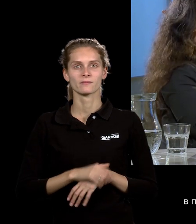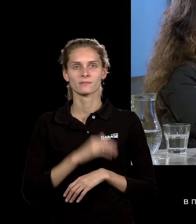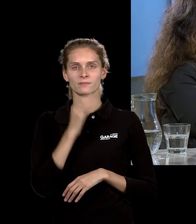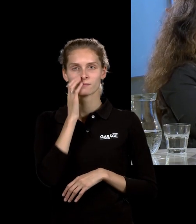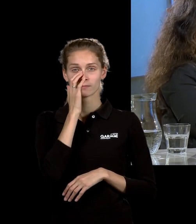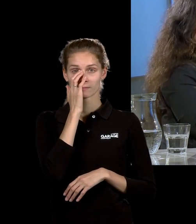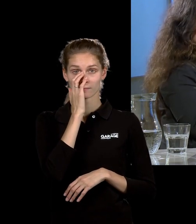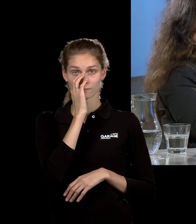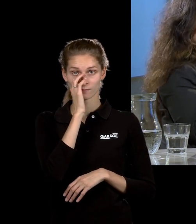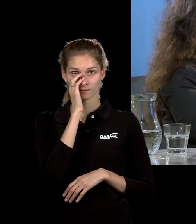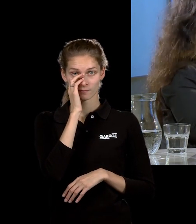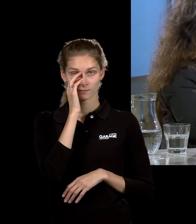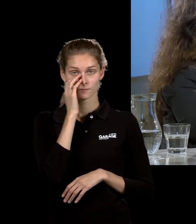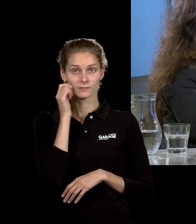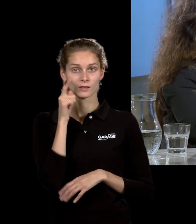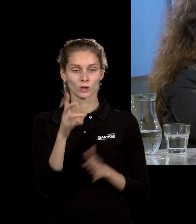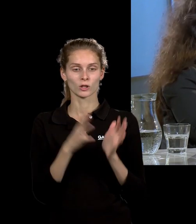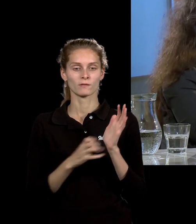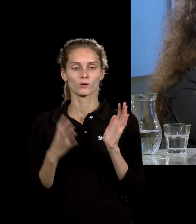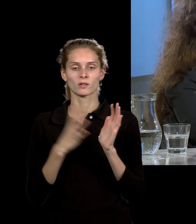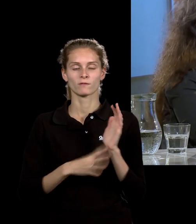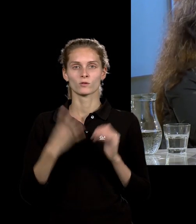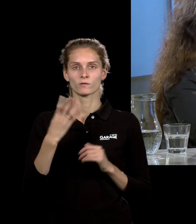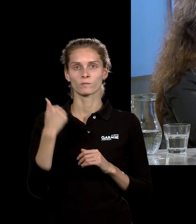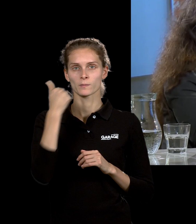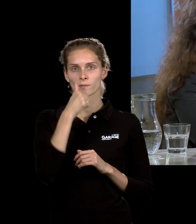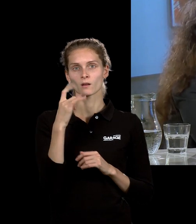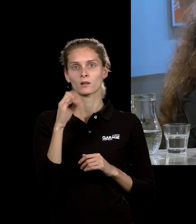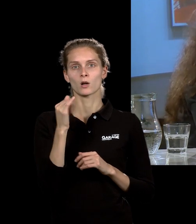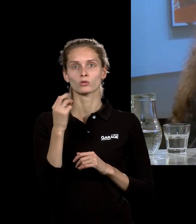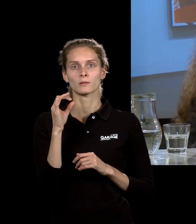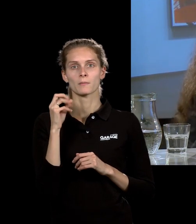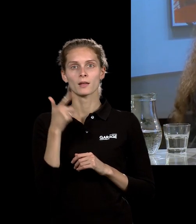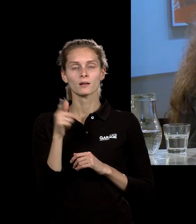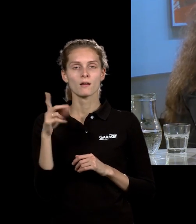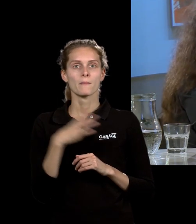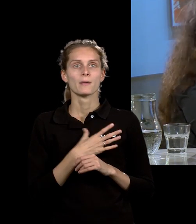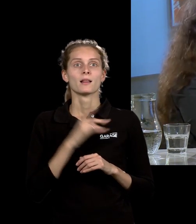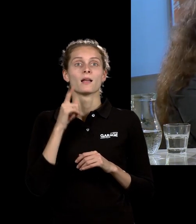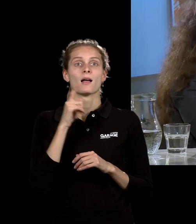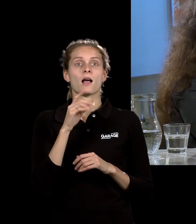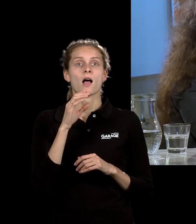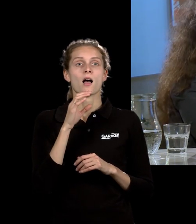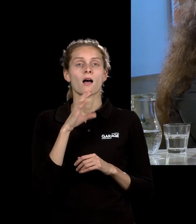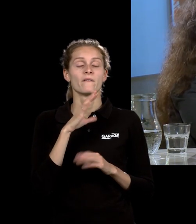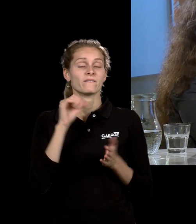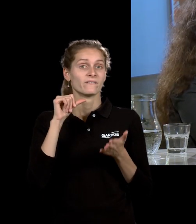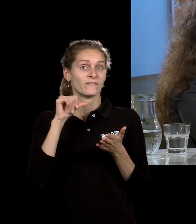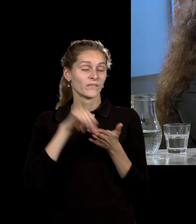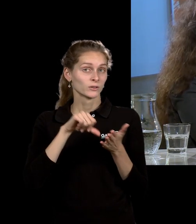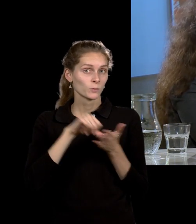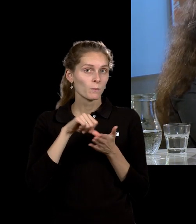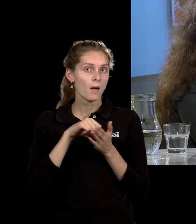биеннале, потому что когда он побывал в России, он познакомился с молодыми русскими художниками, то есть выставку его в ЦДХ